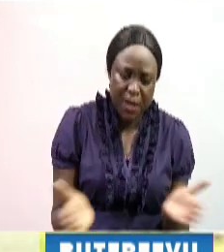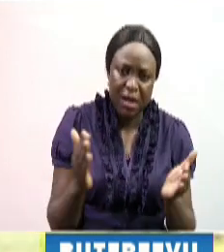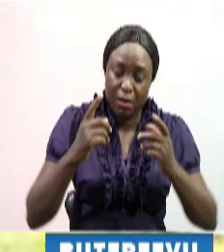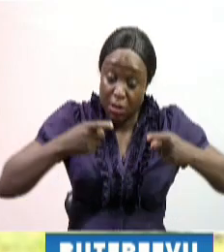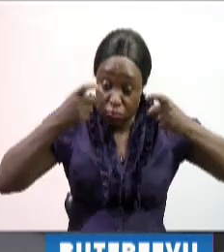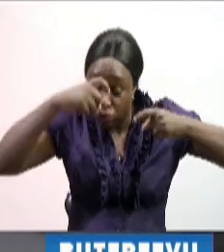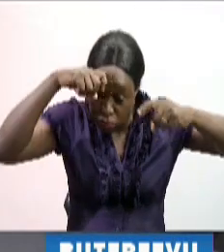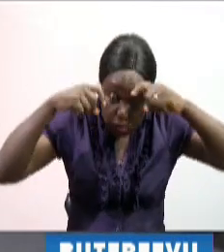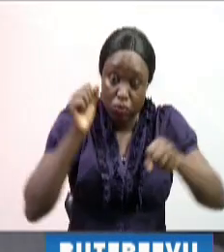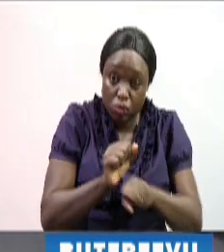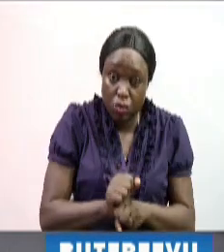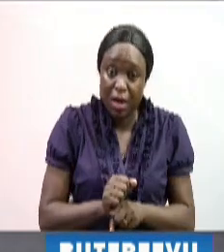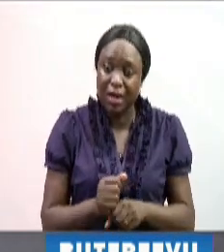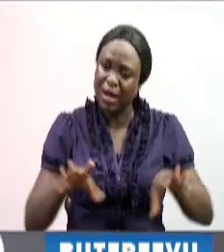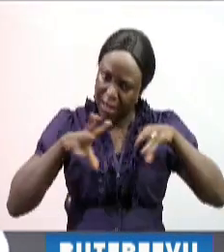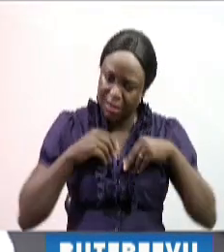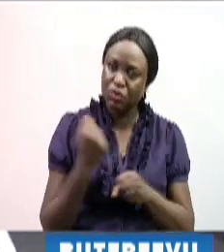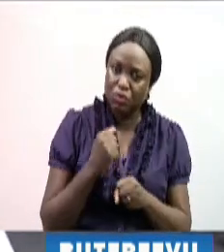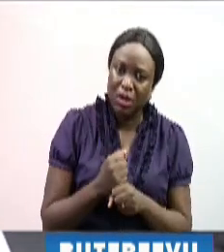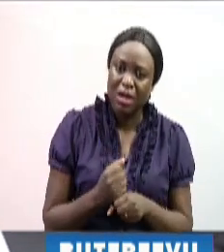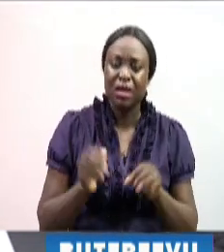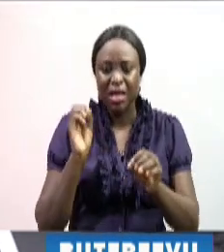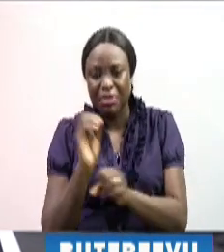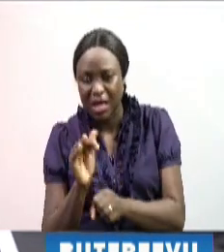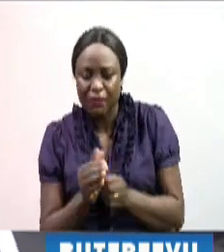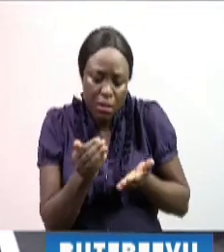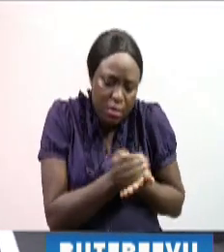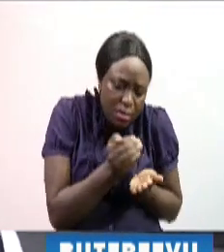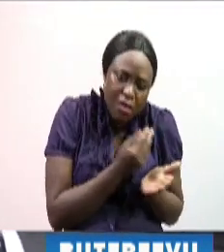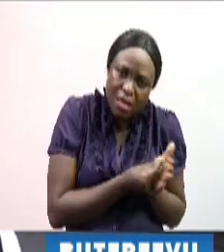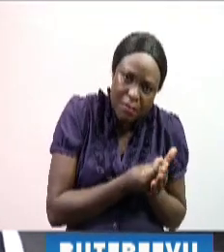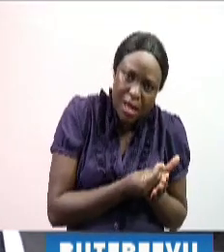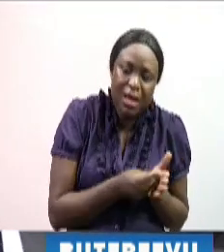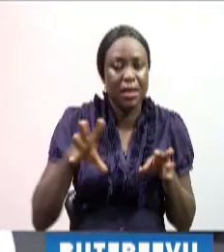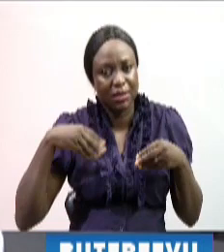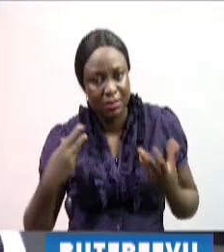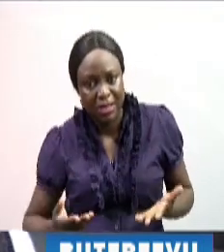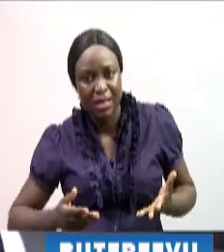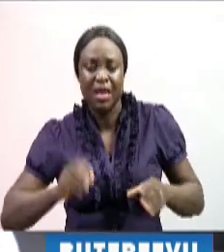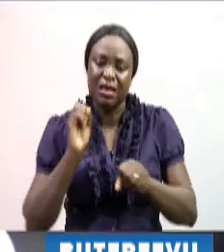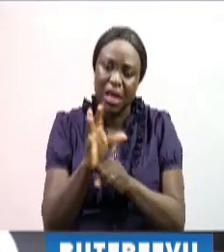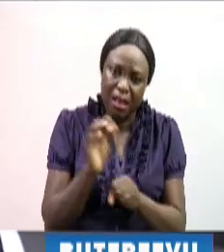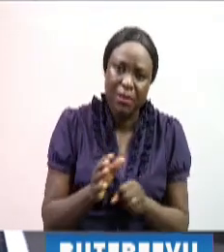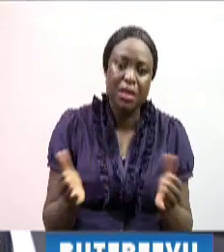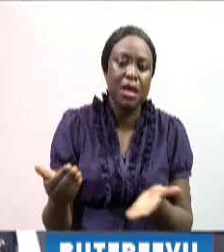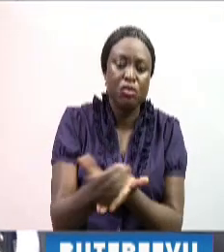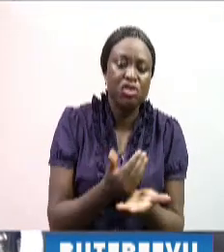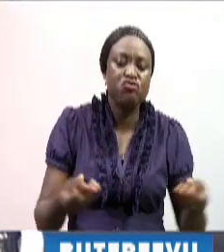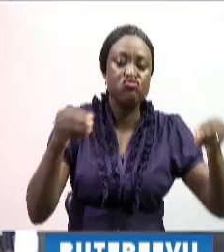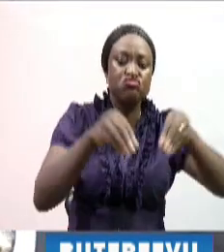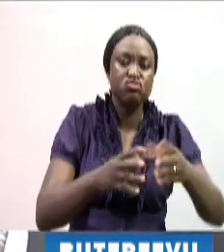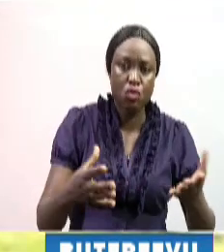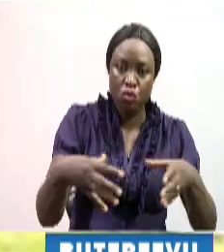ne banyiikira bakubiriziddwa okufissa era ne bafissa bakubiriziddwa okuterekera awamu